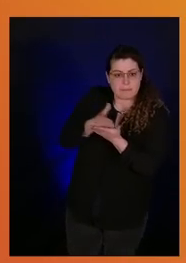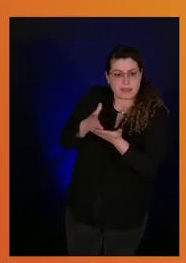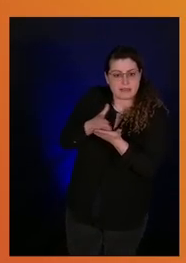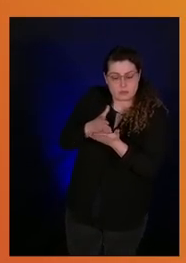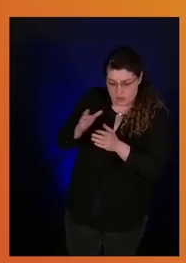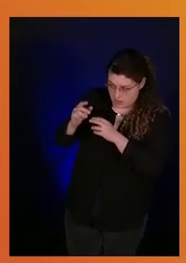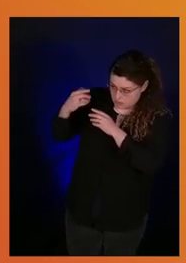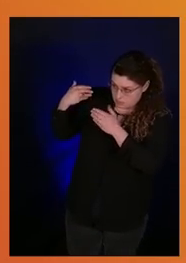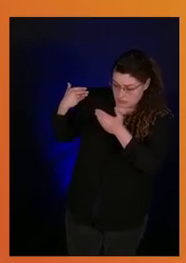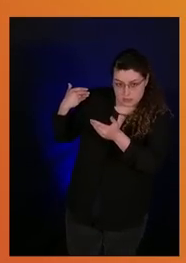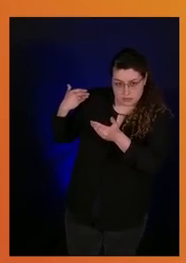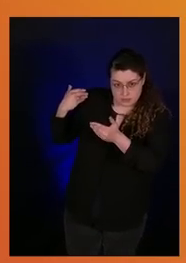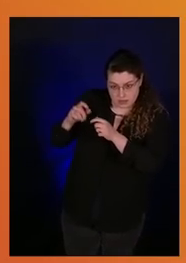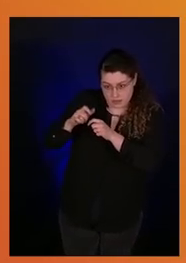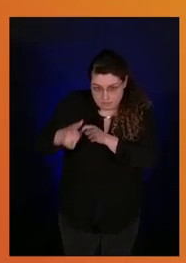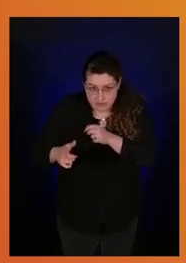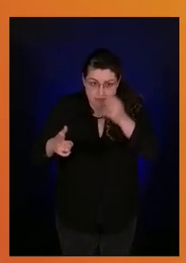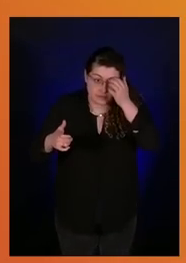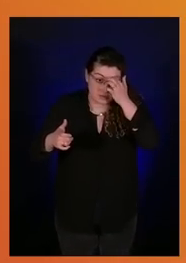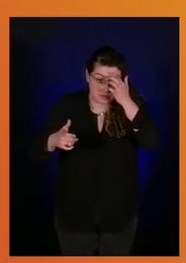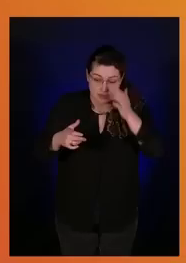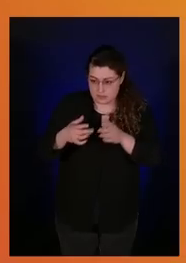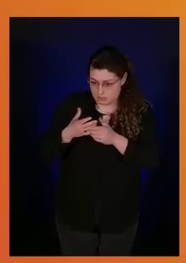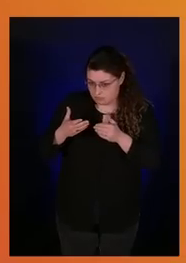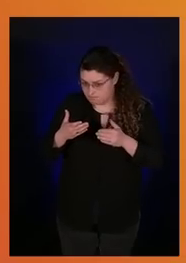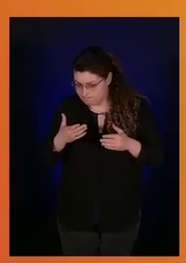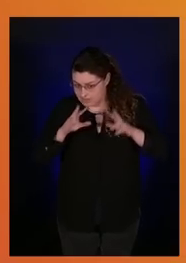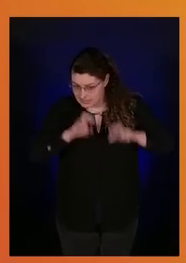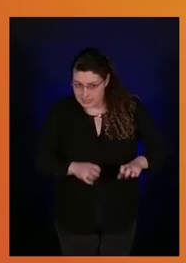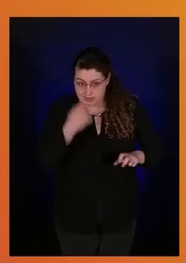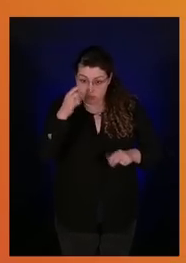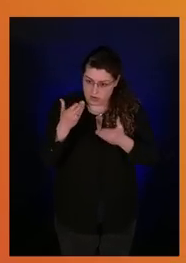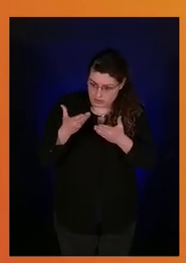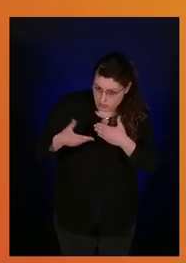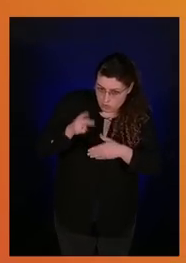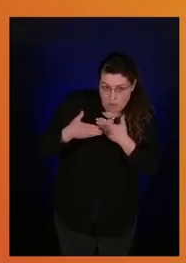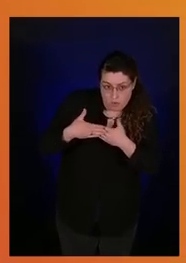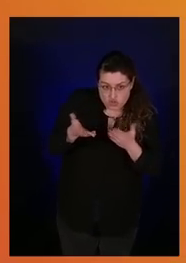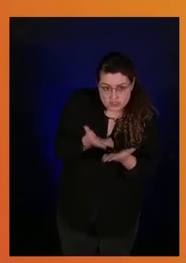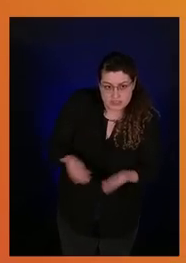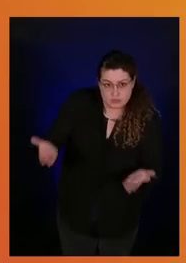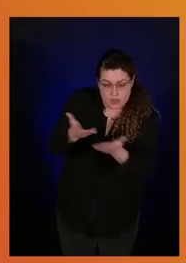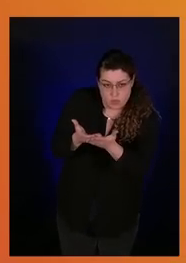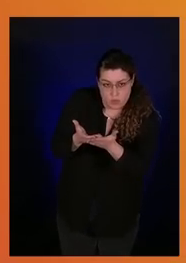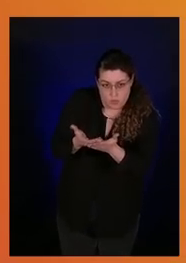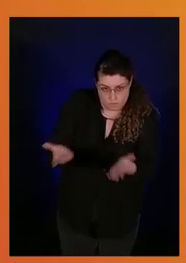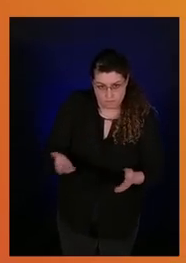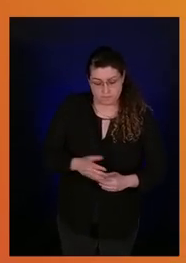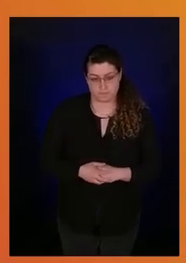exercices est un signe de cette prise en compte au plus près des situations et de notre capacité d'agir sans délai.